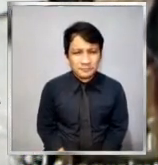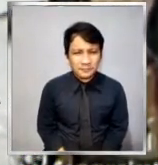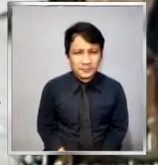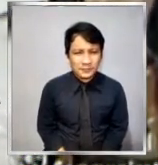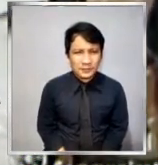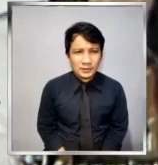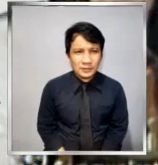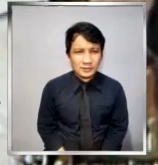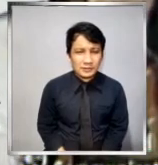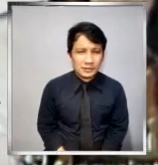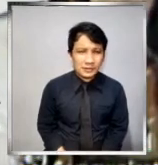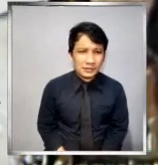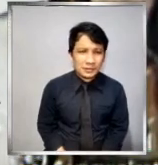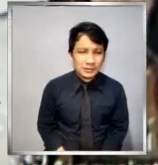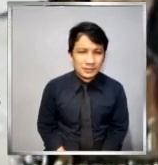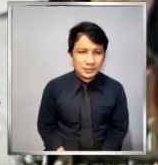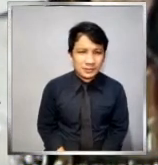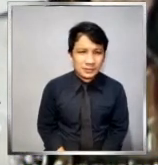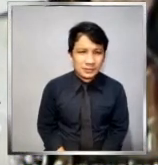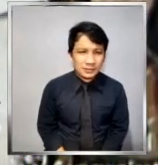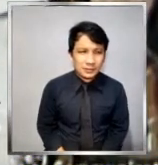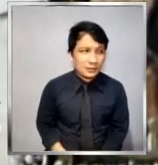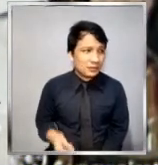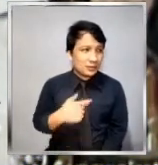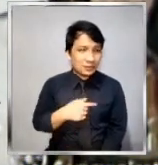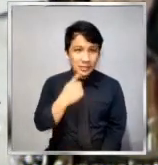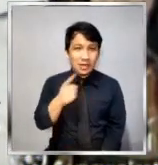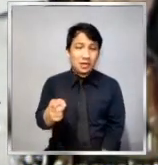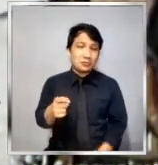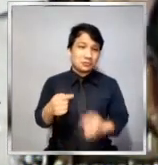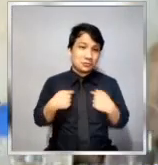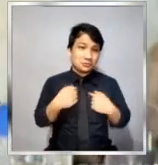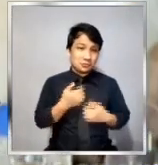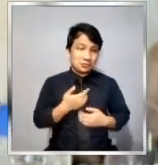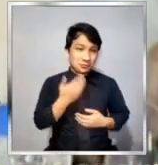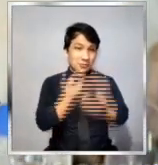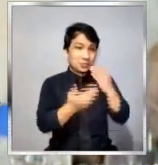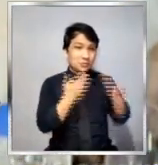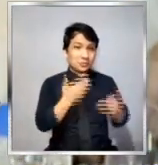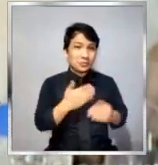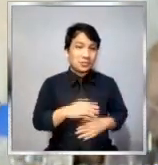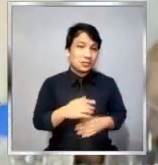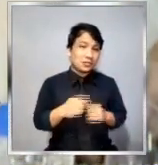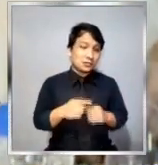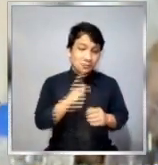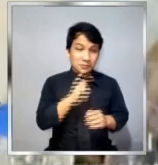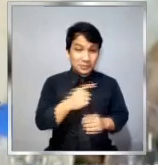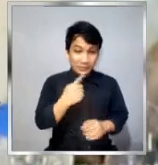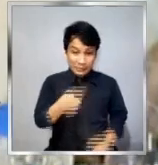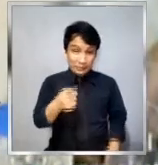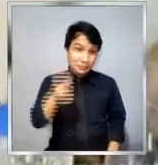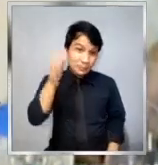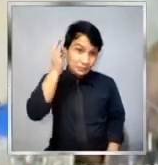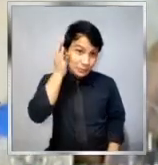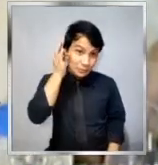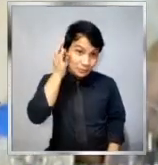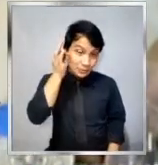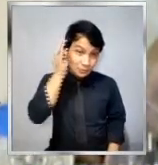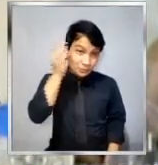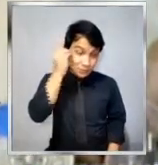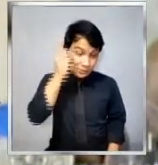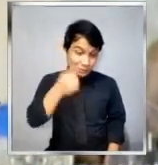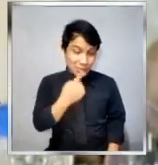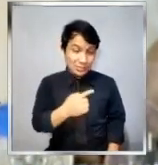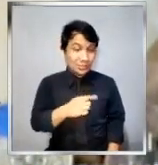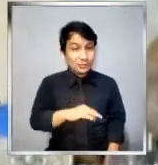ako... Katawa ho, I have to express my frustration, sir. I hope you don't mind. Eh, yung mga pumirma,